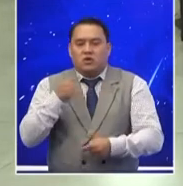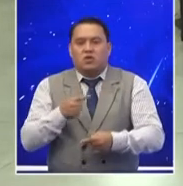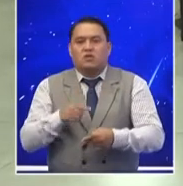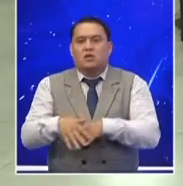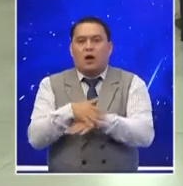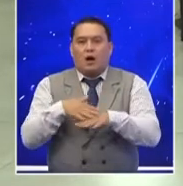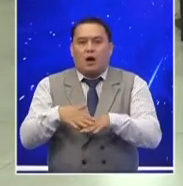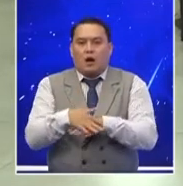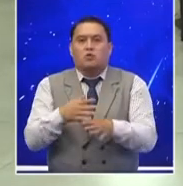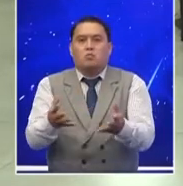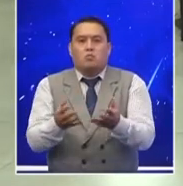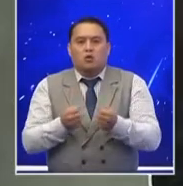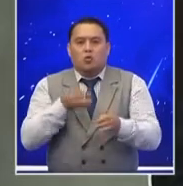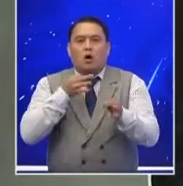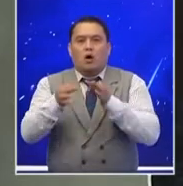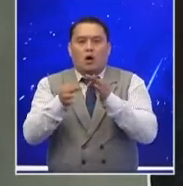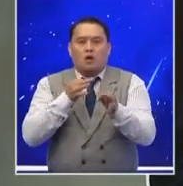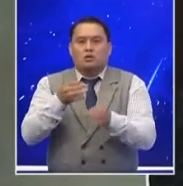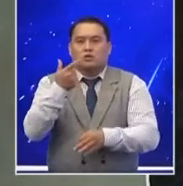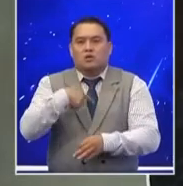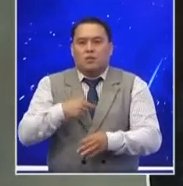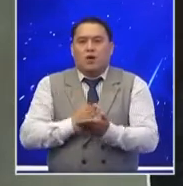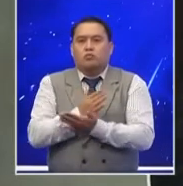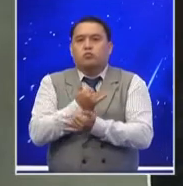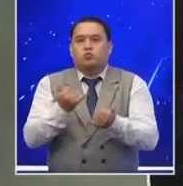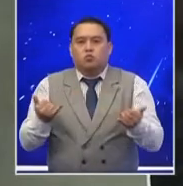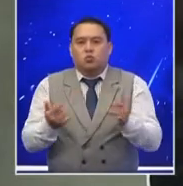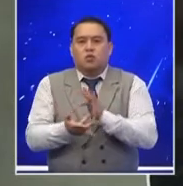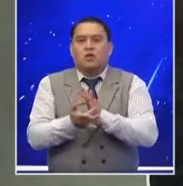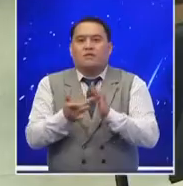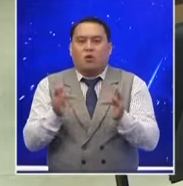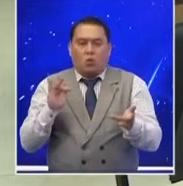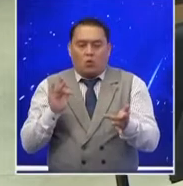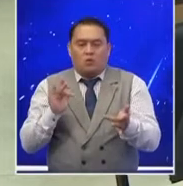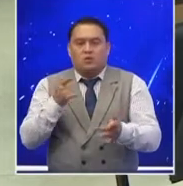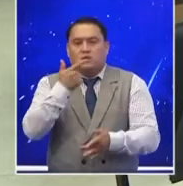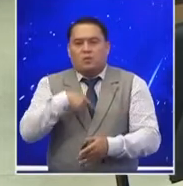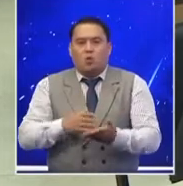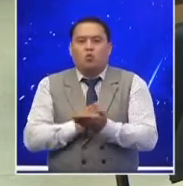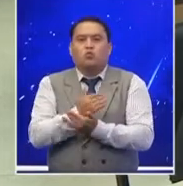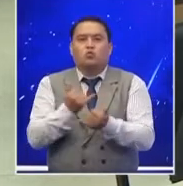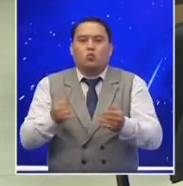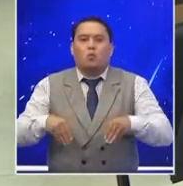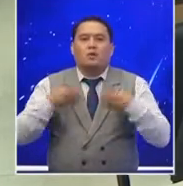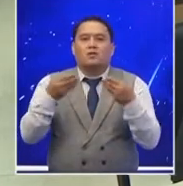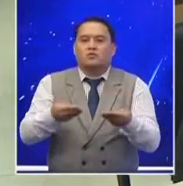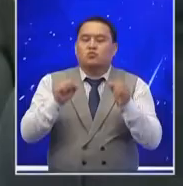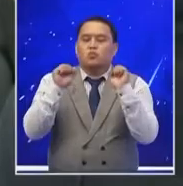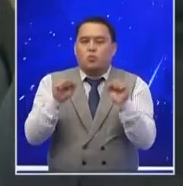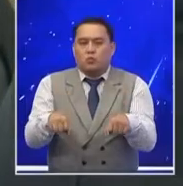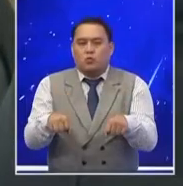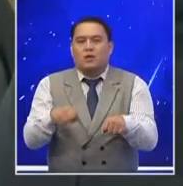население региона может получить как консультацию по самостоятельному обслуживанию в онлайн-формате, так и саму услугу. На сегодняшний день в них